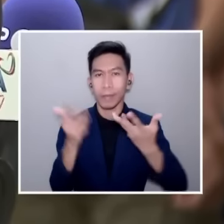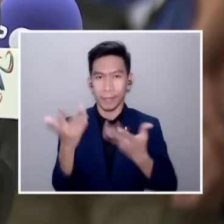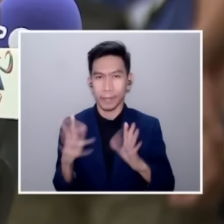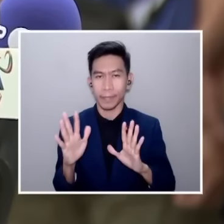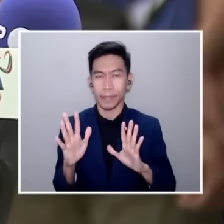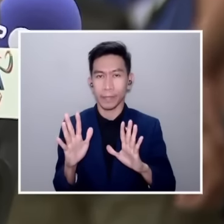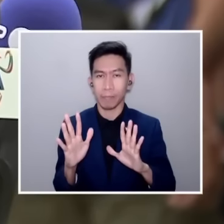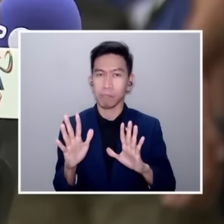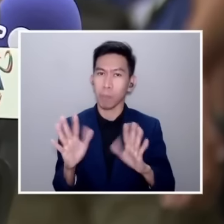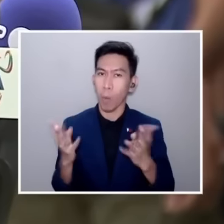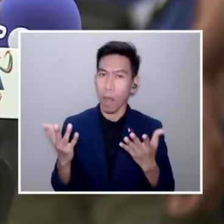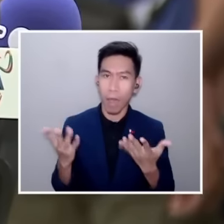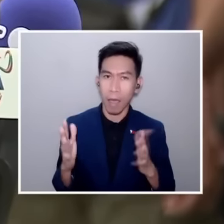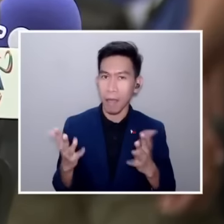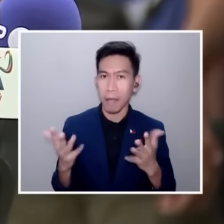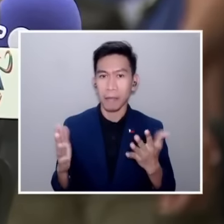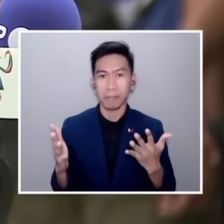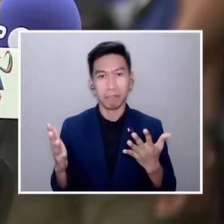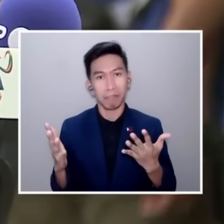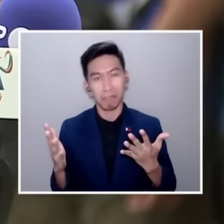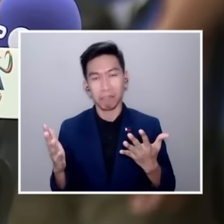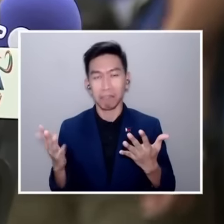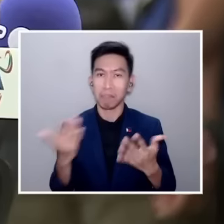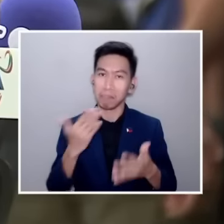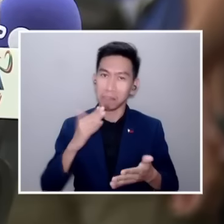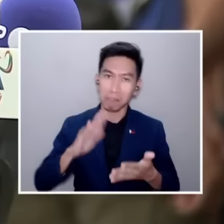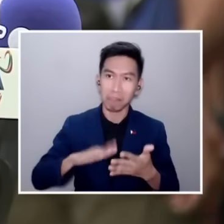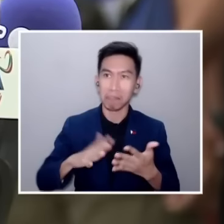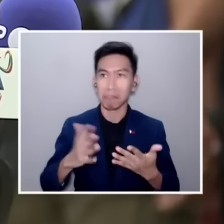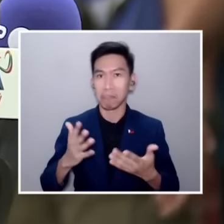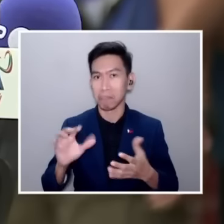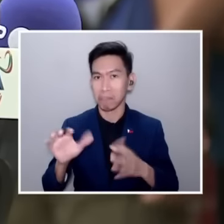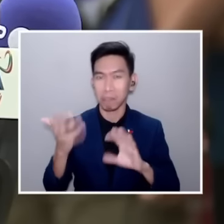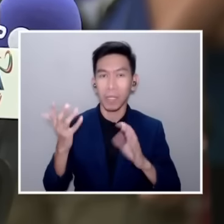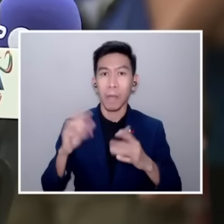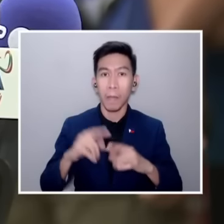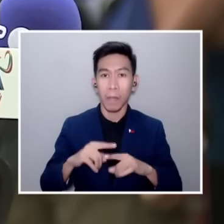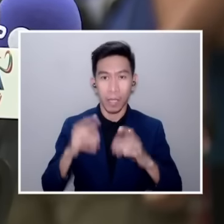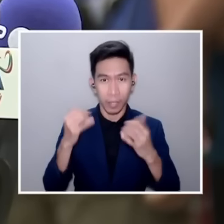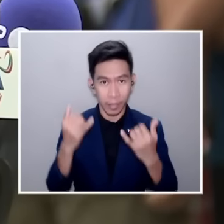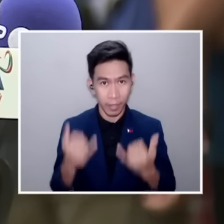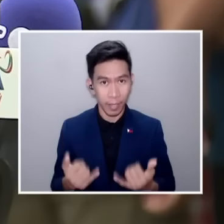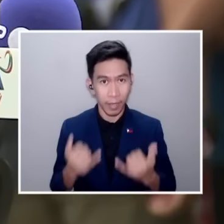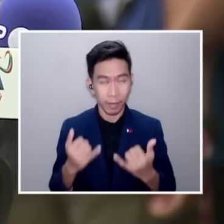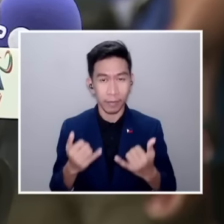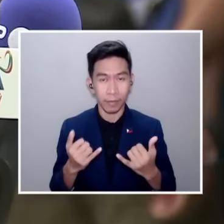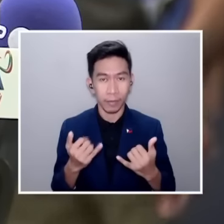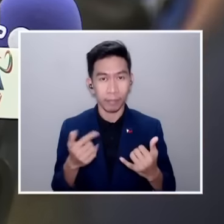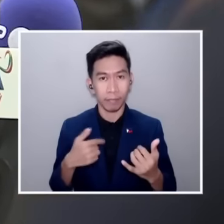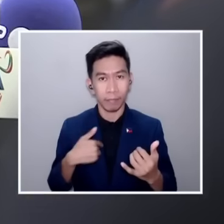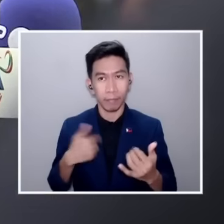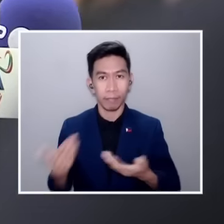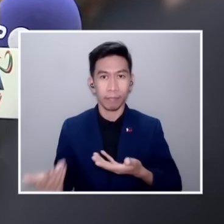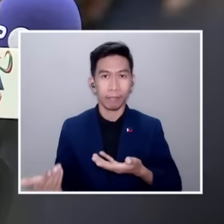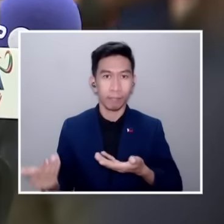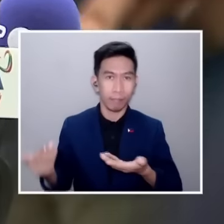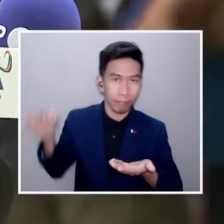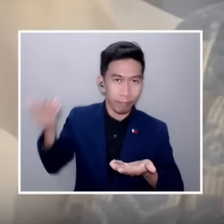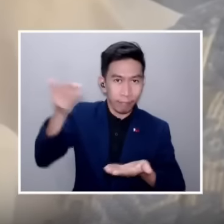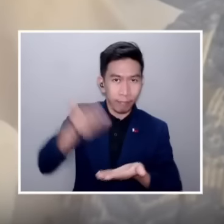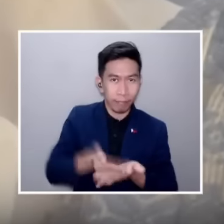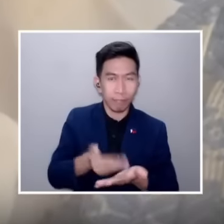sa kahit anong hindi maganda. Pumunta ako ngayon dito sa botohan na tahimik, panatag yung